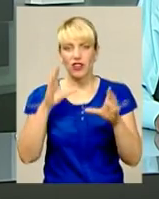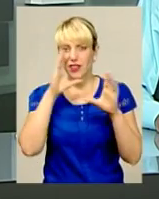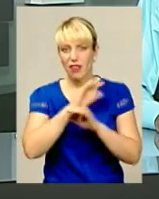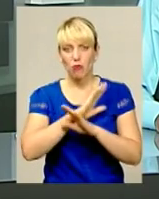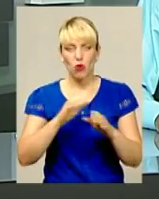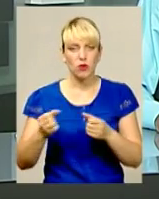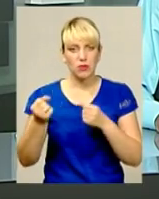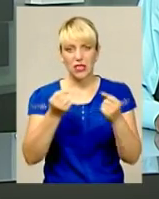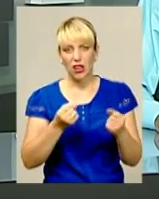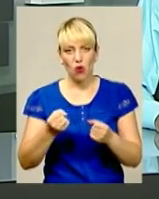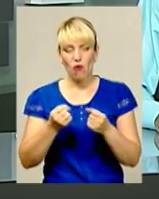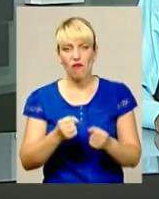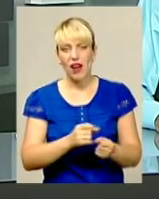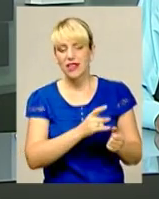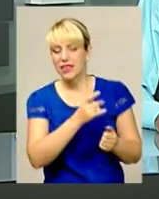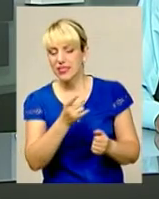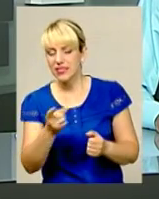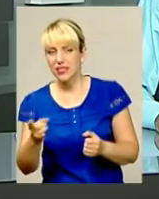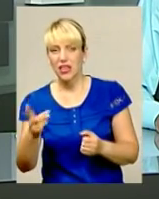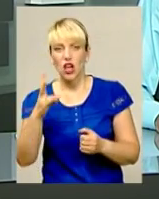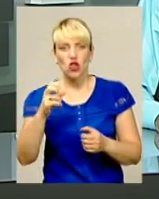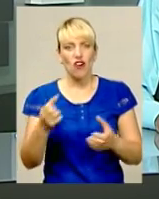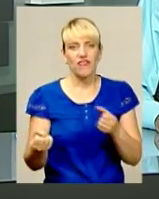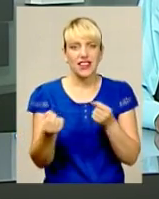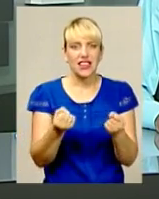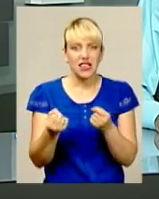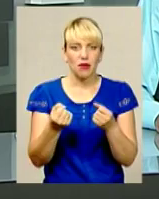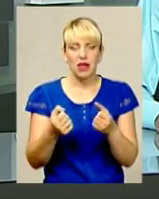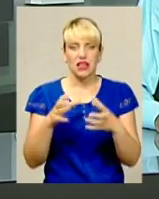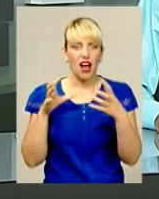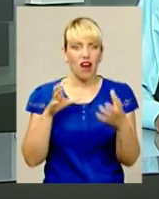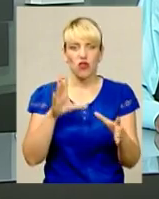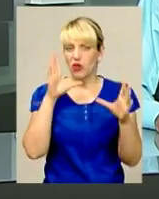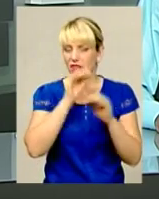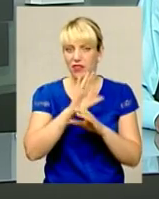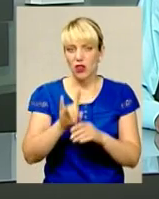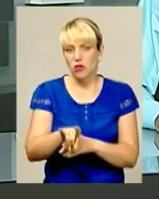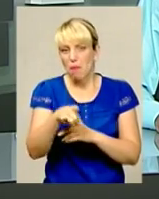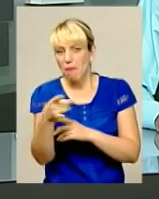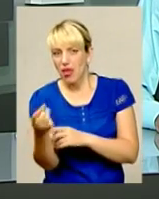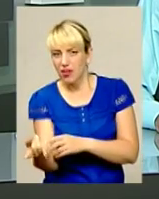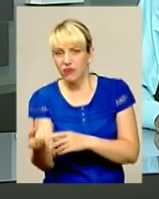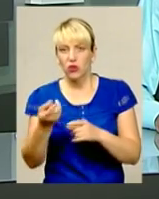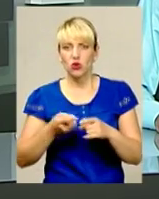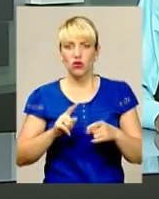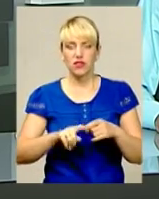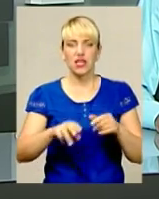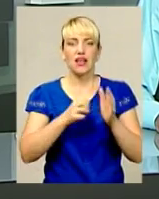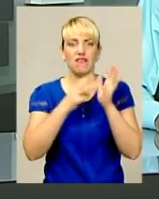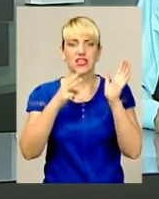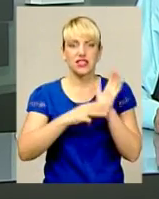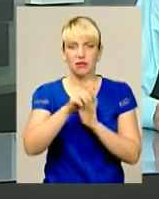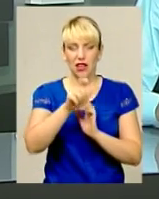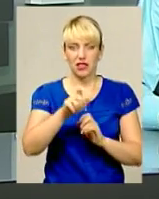обочину дороги, однак втримати автобус не вдалося і він перевернувся на бік. В бусі було 18 паловників, п'ятеро з них